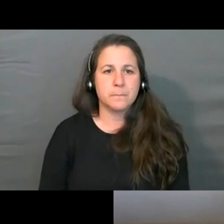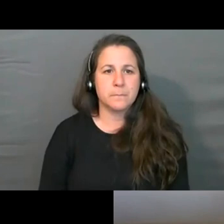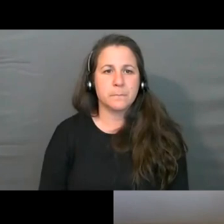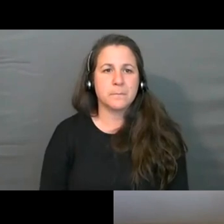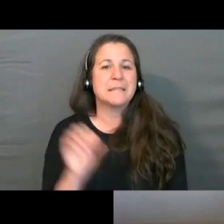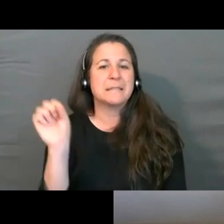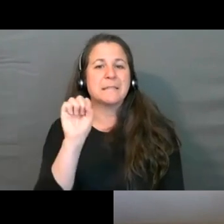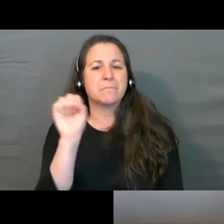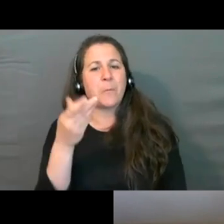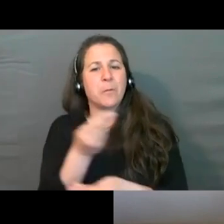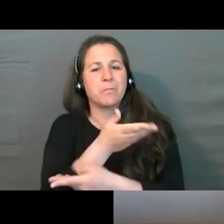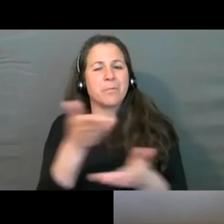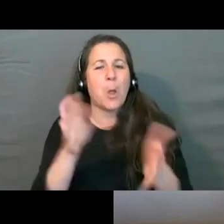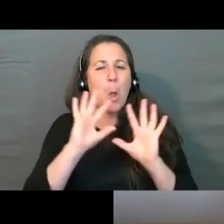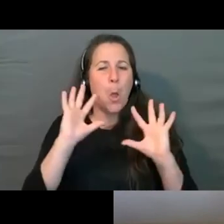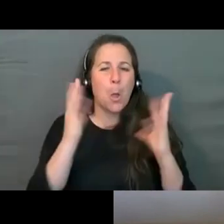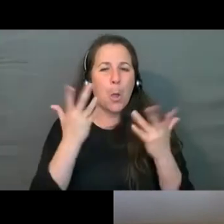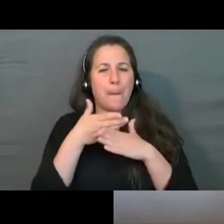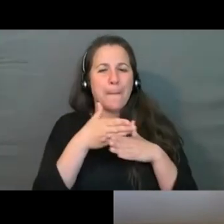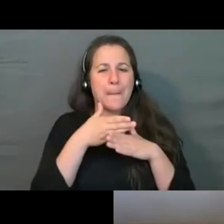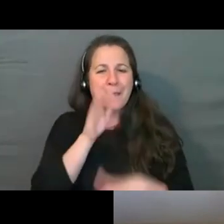recette de pain aux bananes.